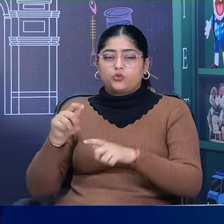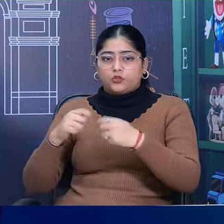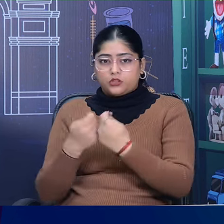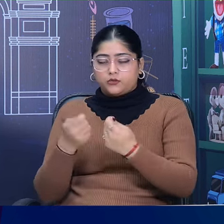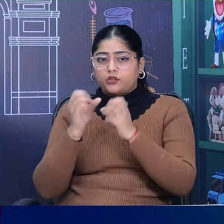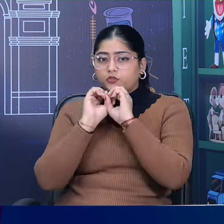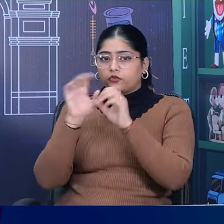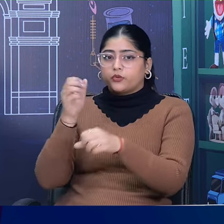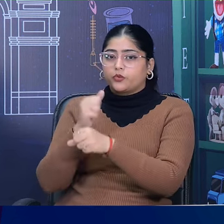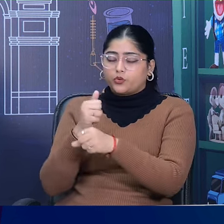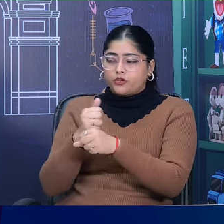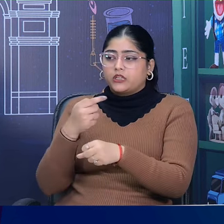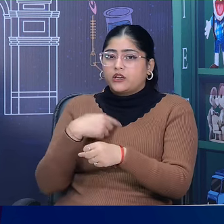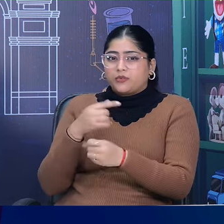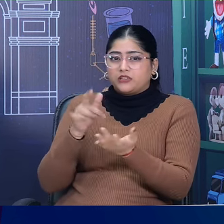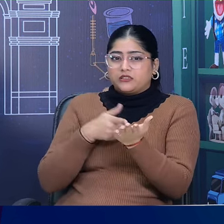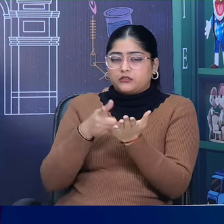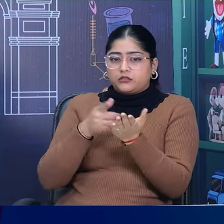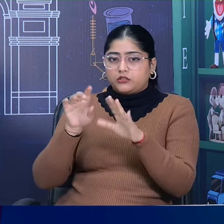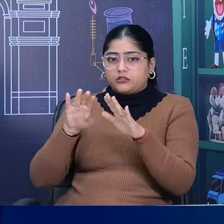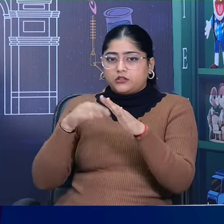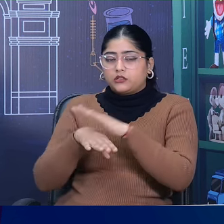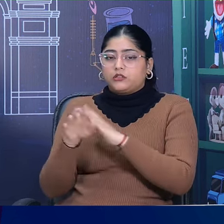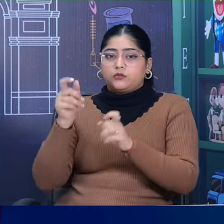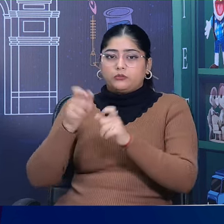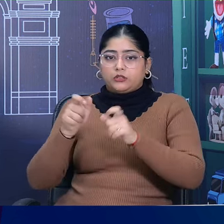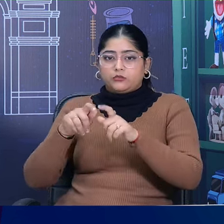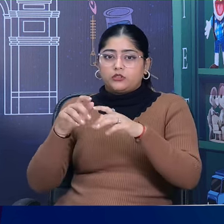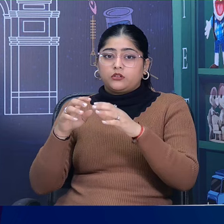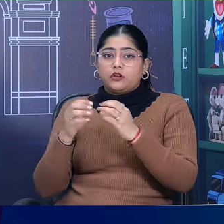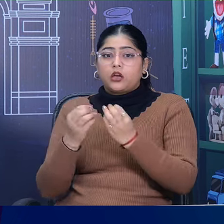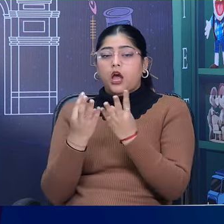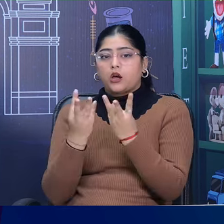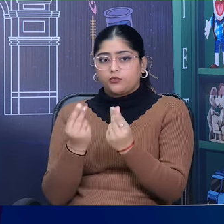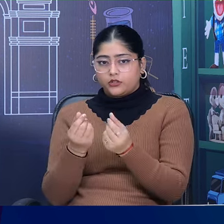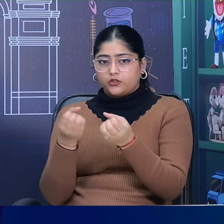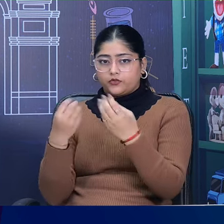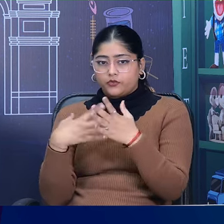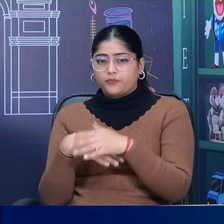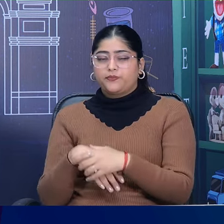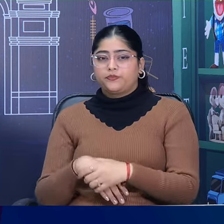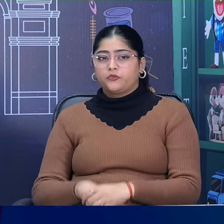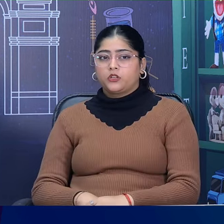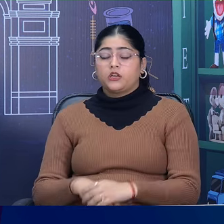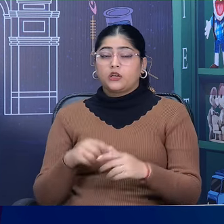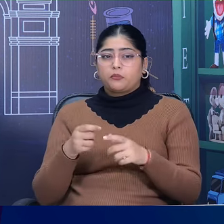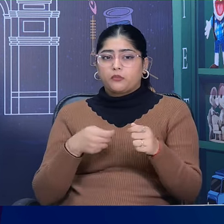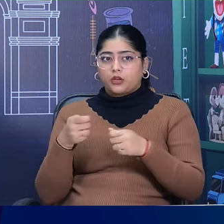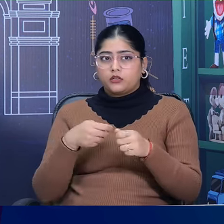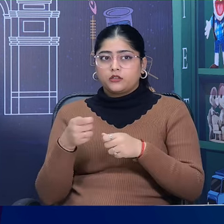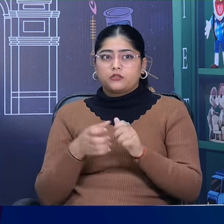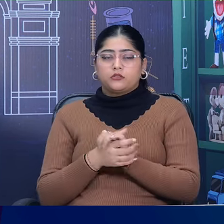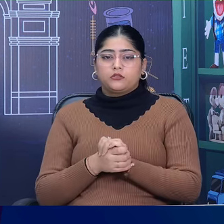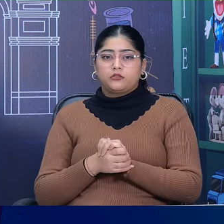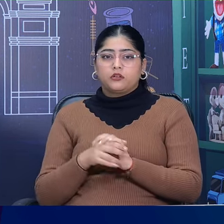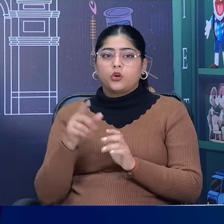हैं इनके घरों में आपको जो बाथरूम है जो वॉशरूम है उसे बनवाना पड़ेगा जी और इस चीज को मैनेज करने का काम जो